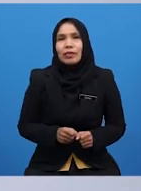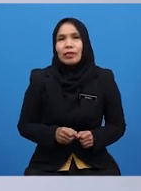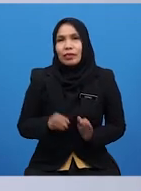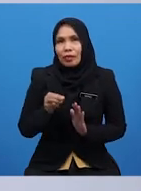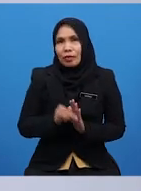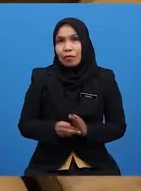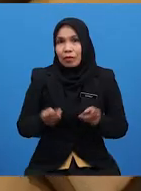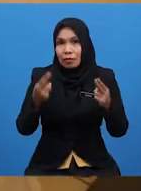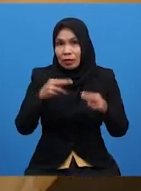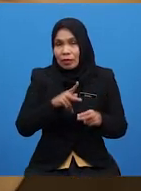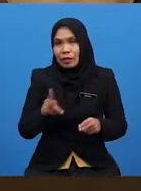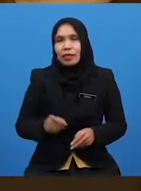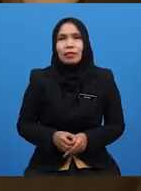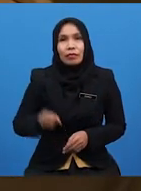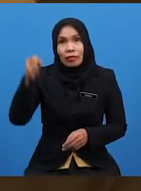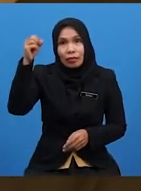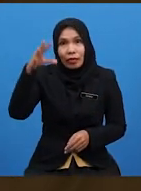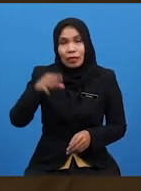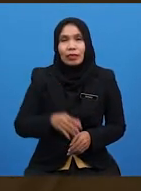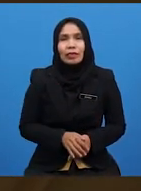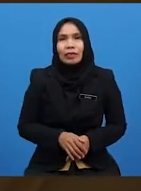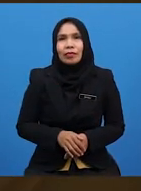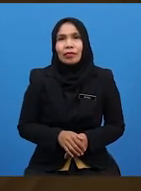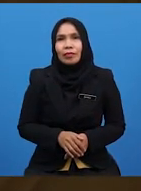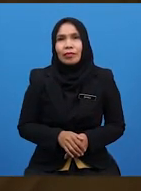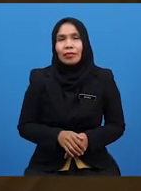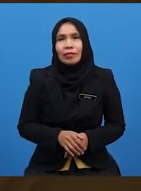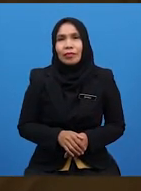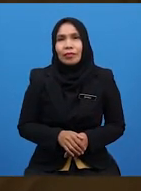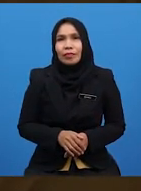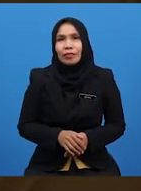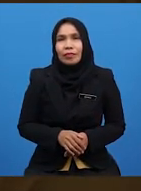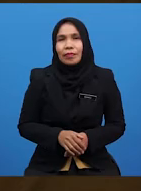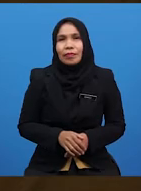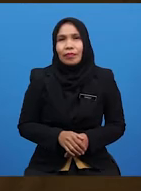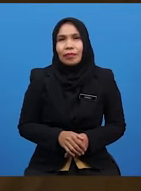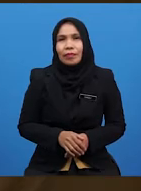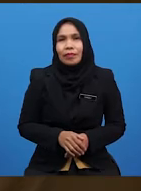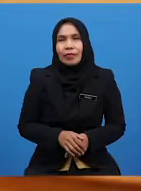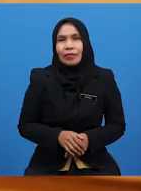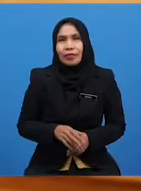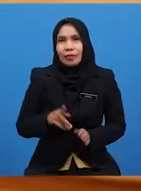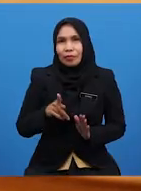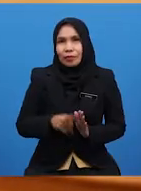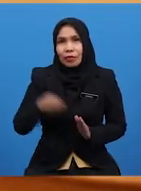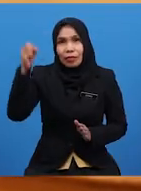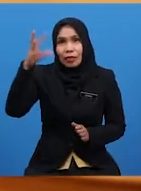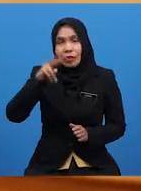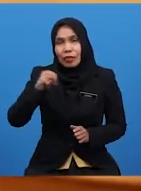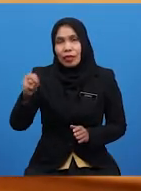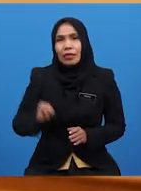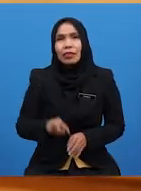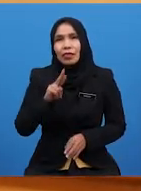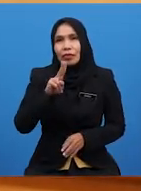semulajadi kepada keseluruhan ruang tetapi pencahayaan ruangnya juga dibantu oleh